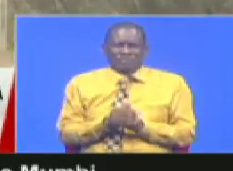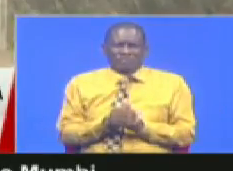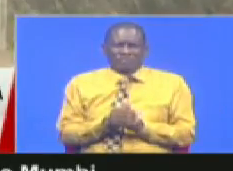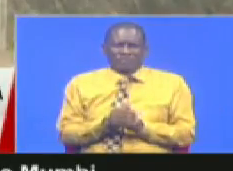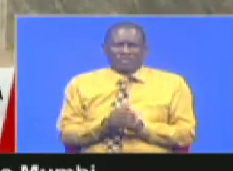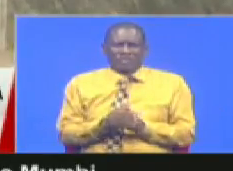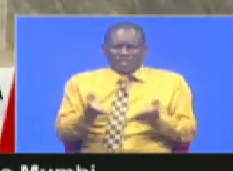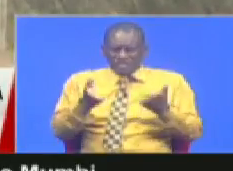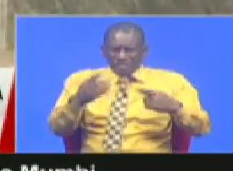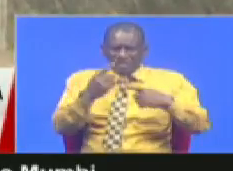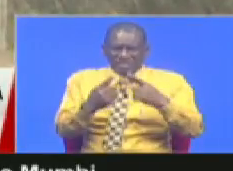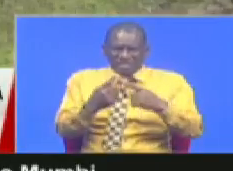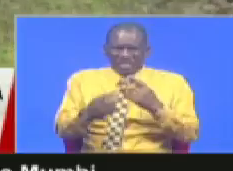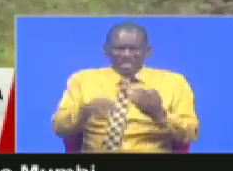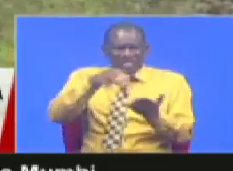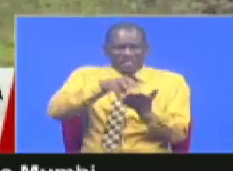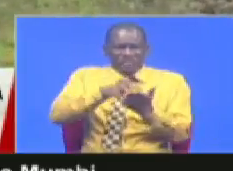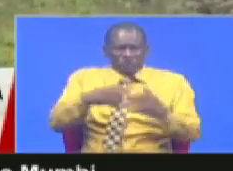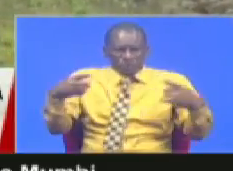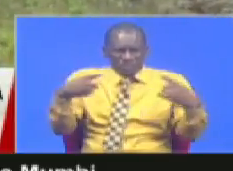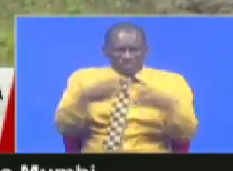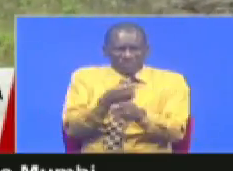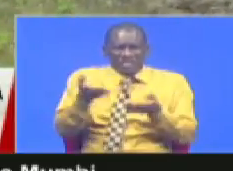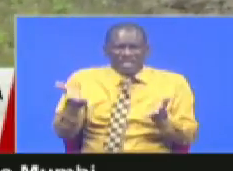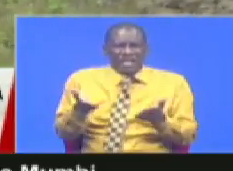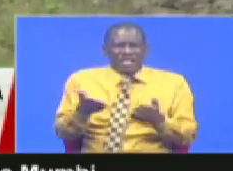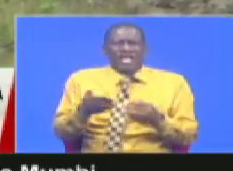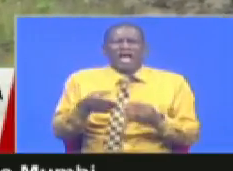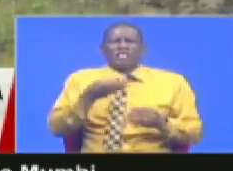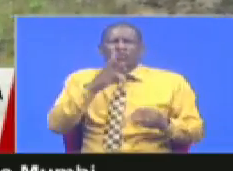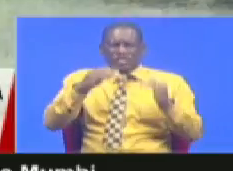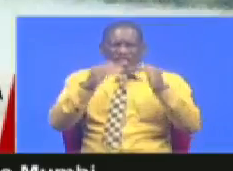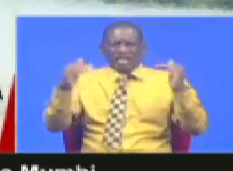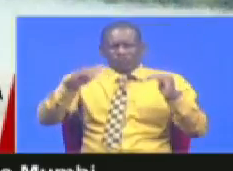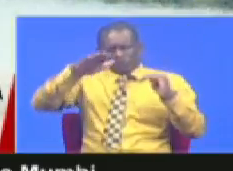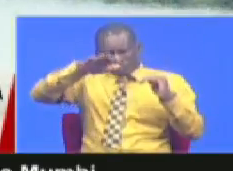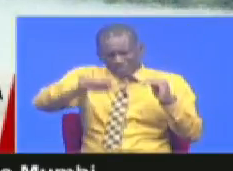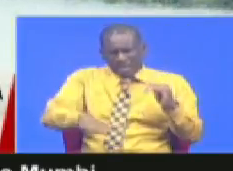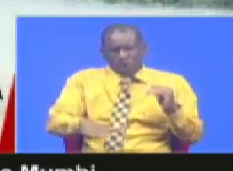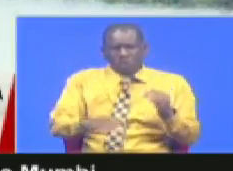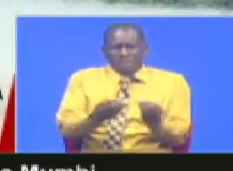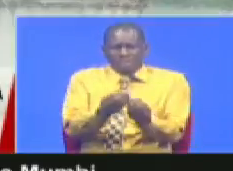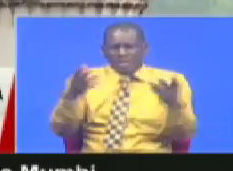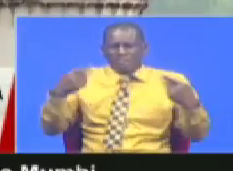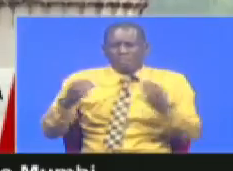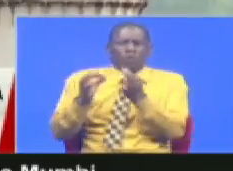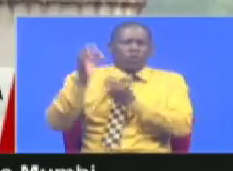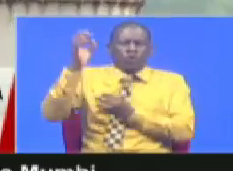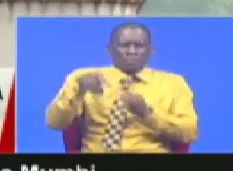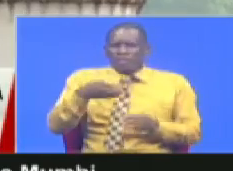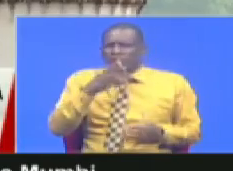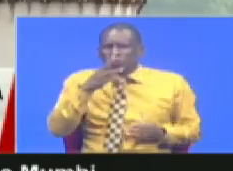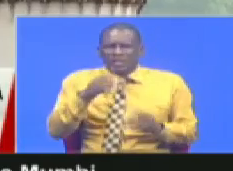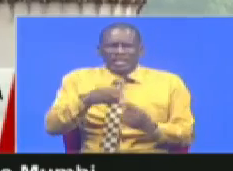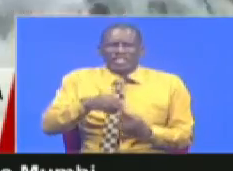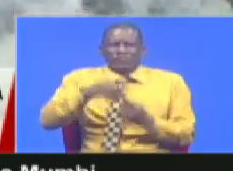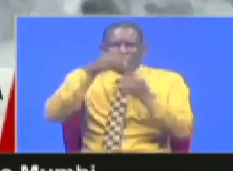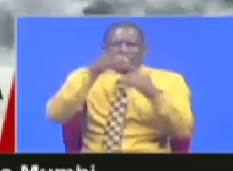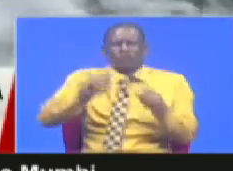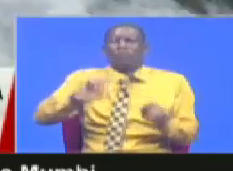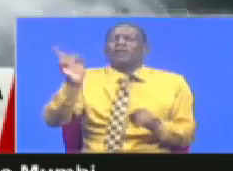Mapema mwaka huu hali ilikuwa tofauti hapa, viwango vya maji vilikuwa chini. Wengi wanaotegemea maji haya hasa katika jiji